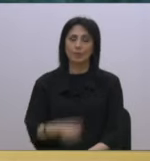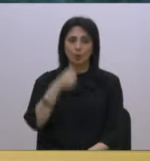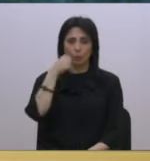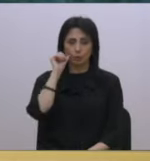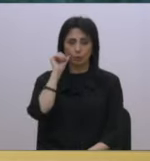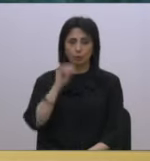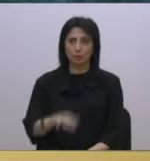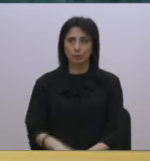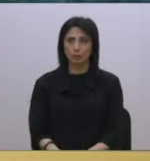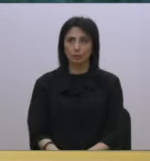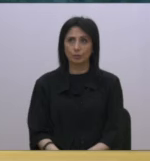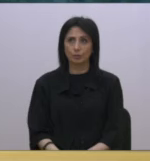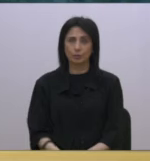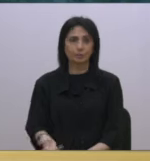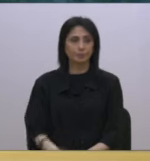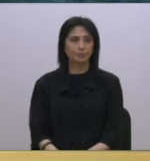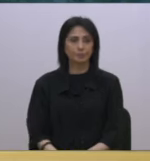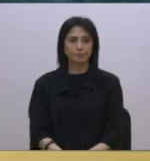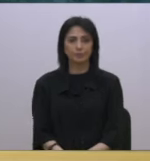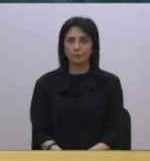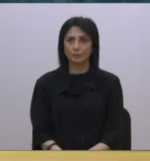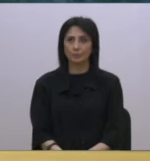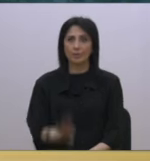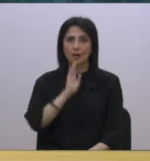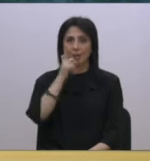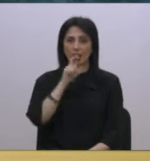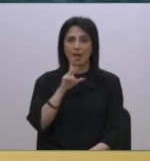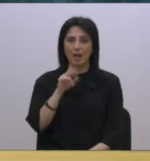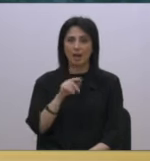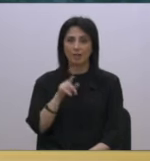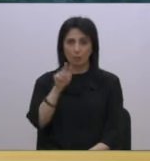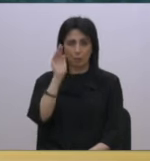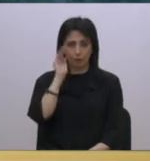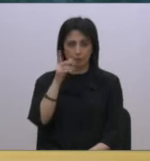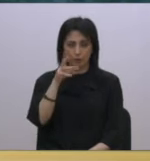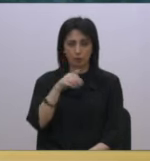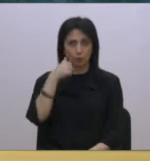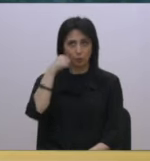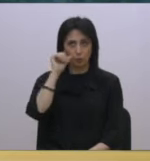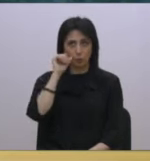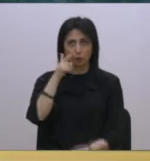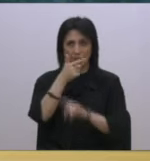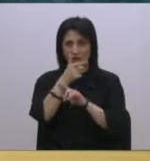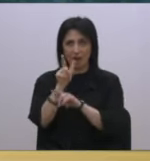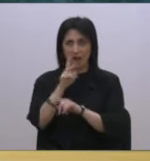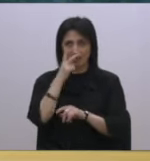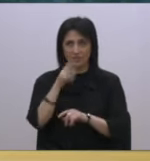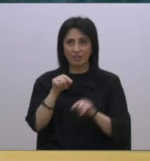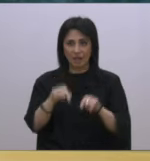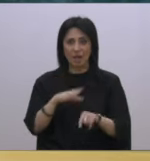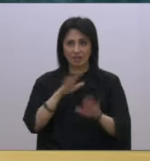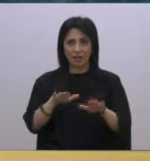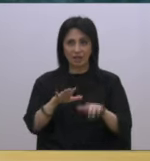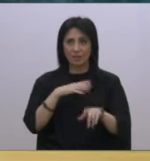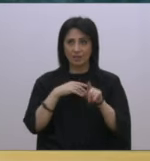Кушин, кушин, калбатоно эка, кушин, кес мой смене, мачори, кушин, кадревский сидац хедал, дита, акаци хавит,